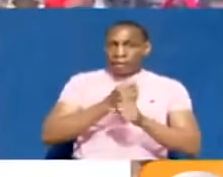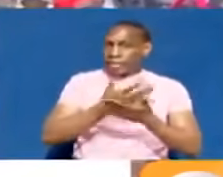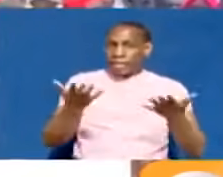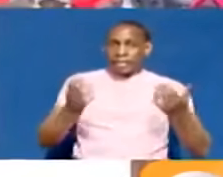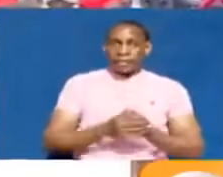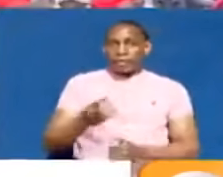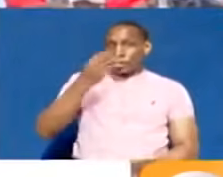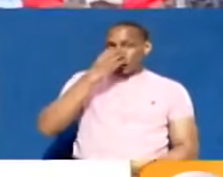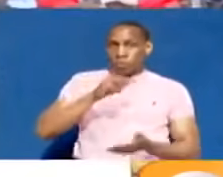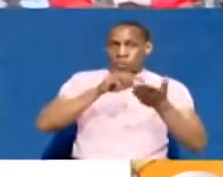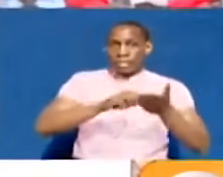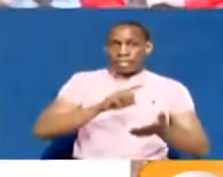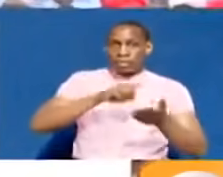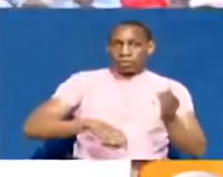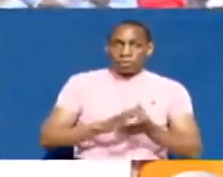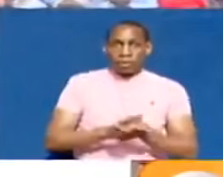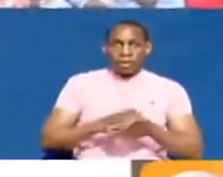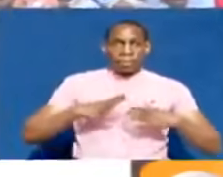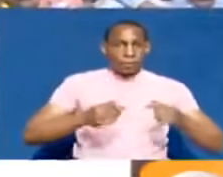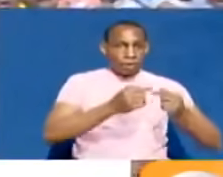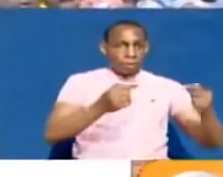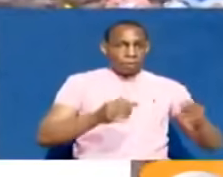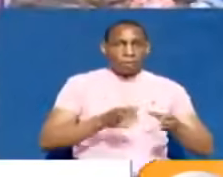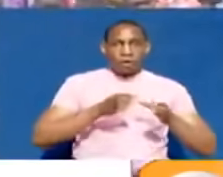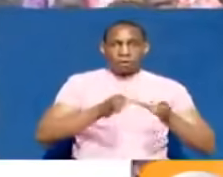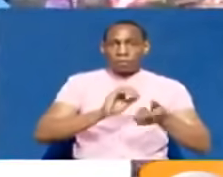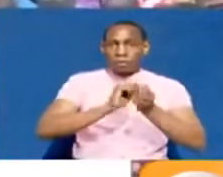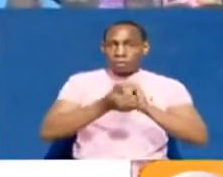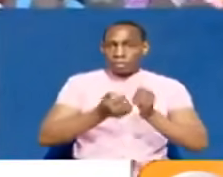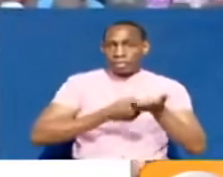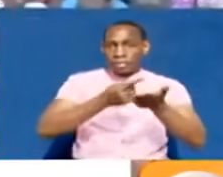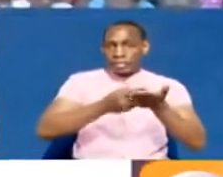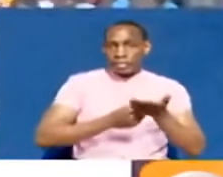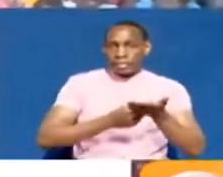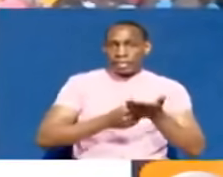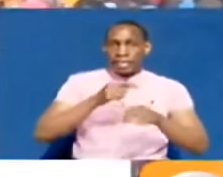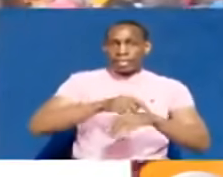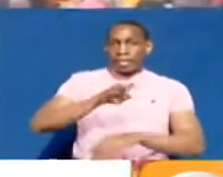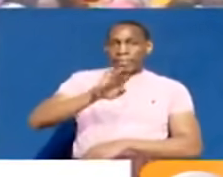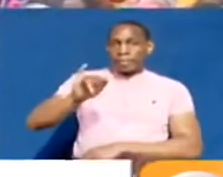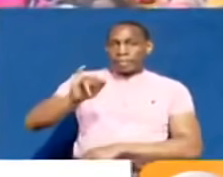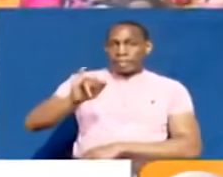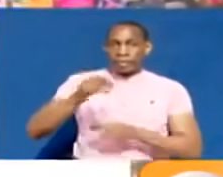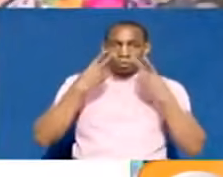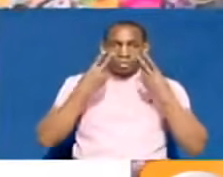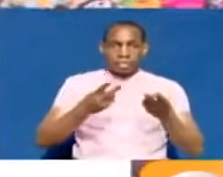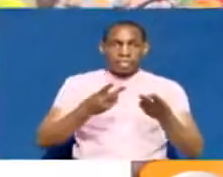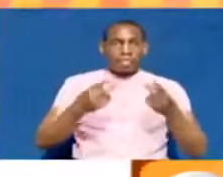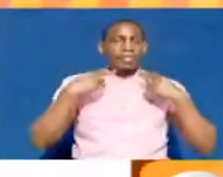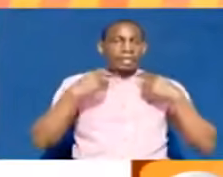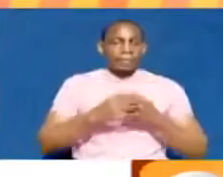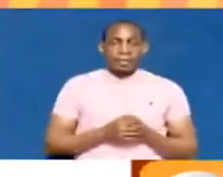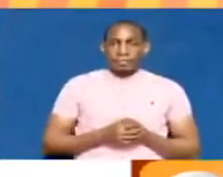kazi. Ruto anashikilia msimamo kuwa wapinzani wake wamelazimika kubadili mkondo baada ya mchakato wa BBI kuonekana